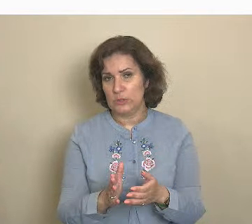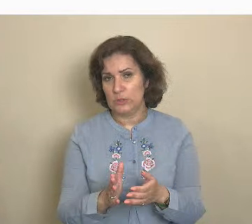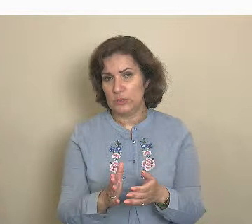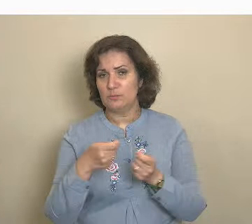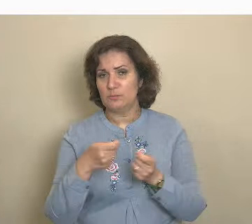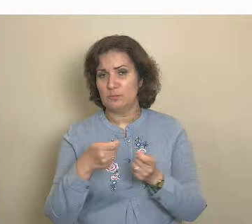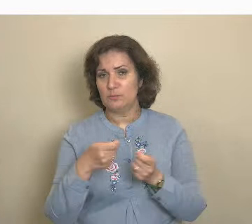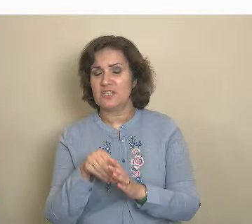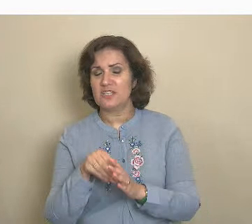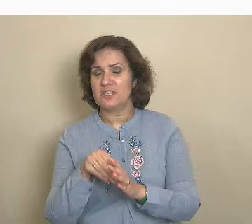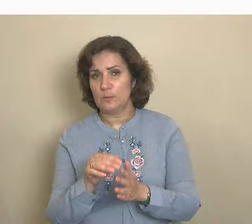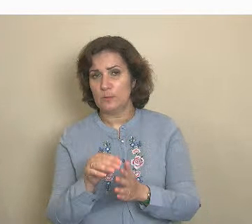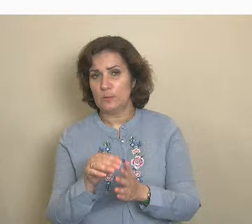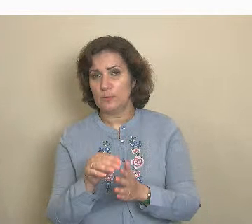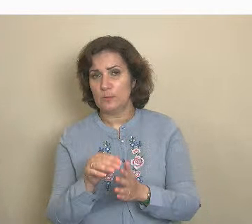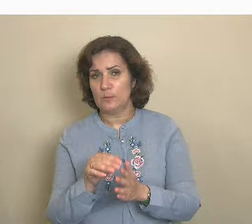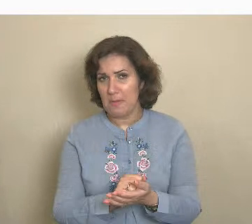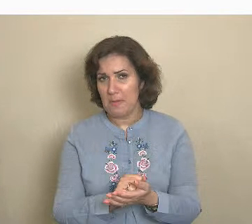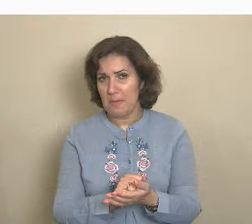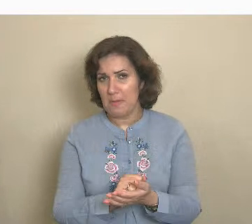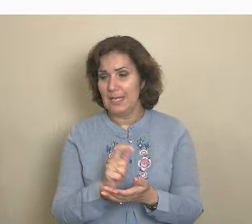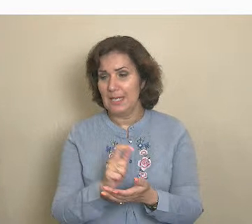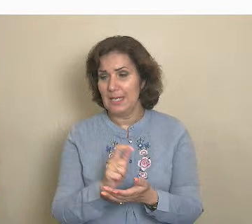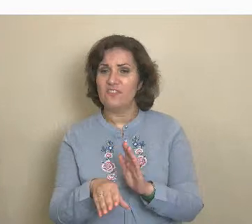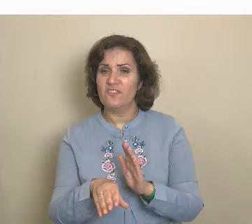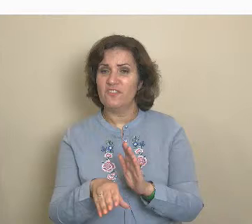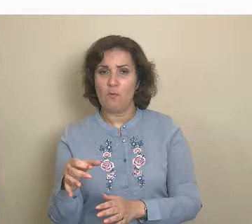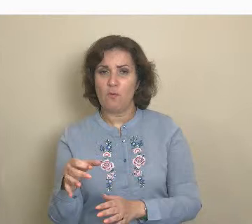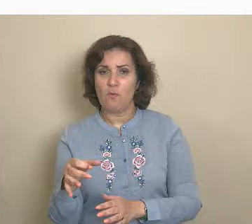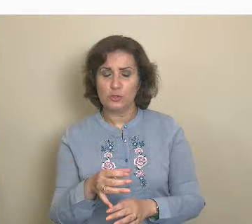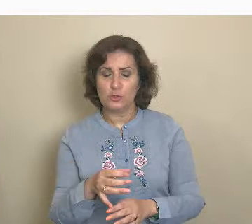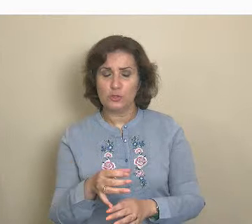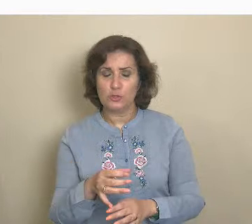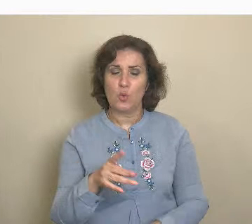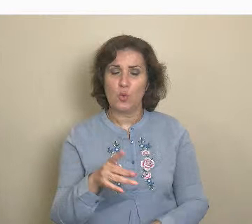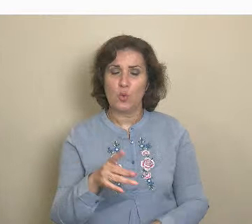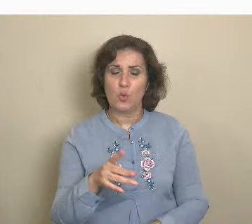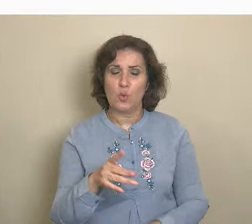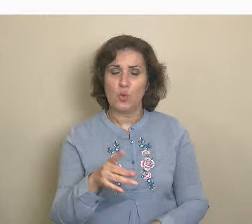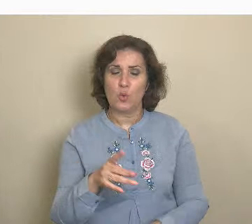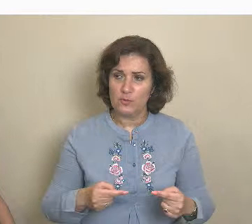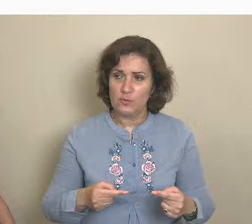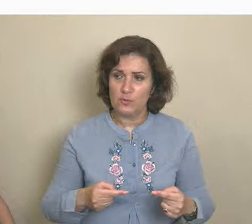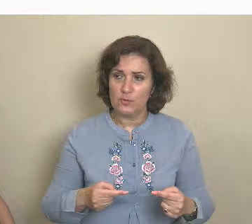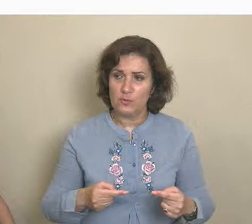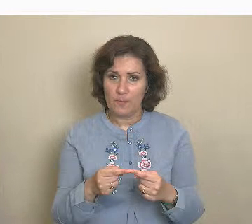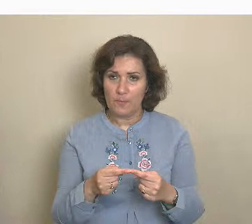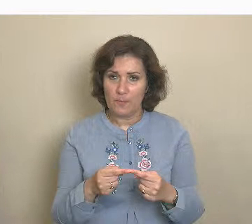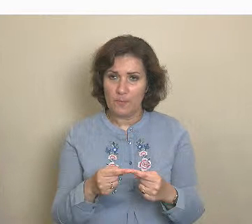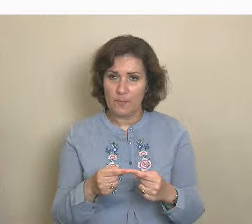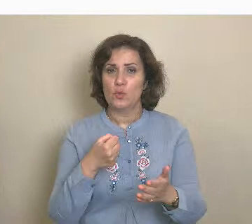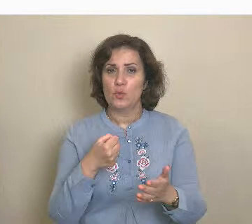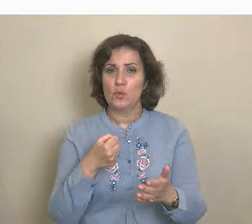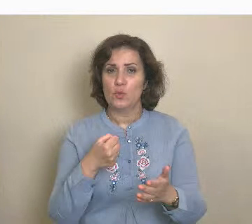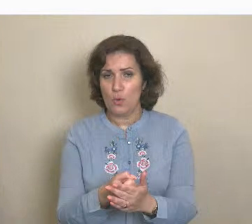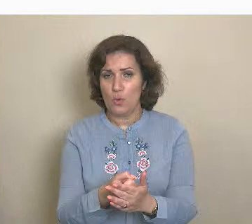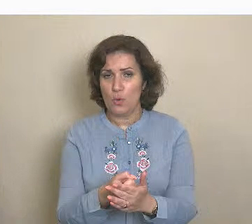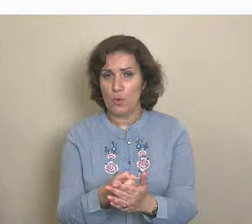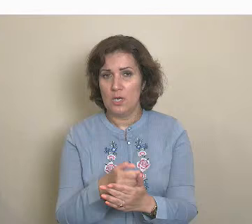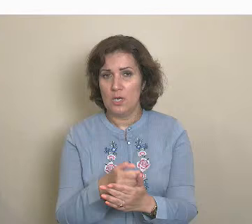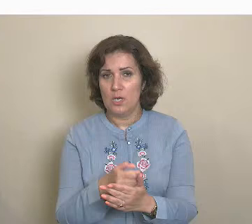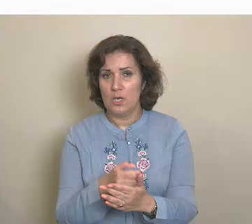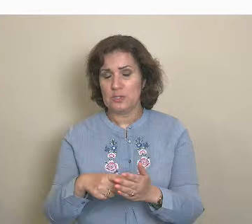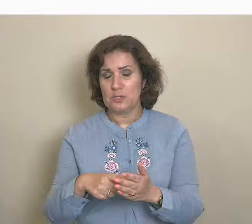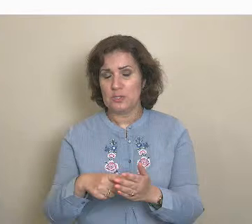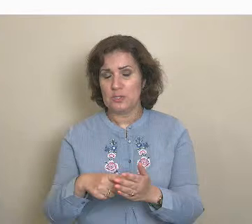is going виборчі to документи transfer all з these виборів обласної та election районної ради у documents відповідному if ТВО it до is rayon міської